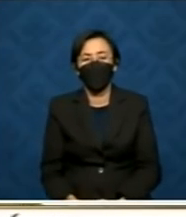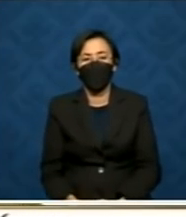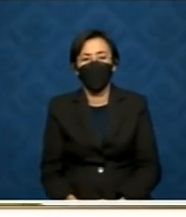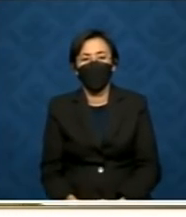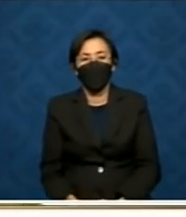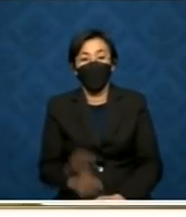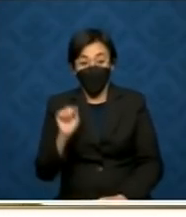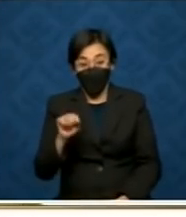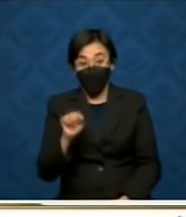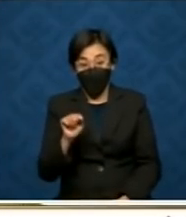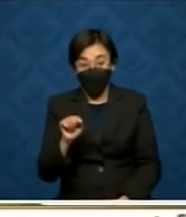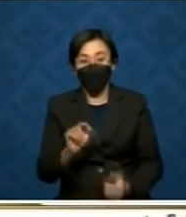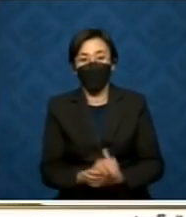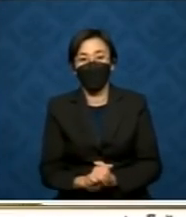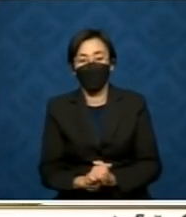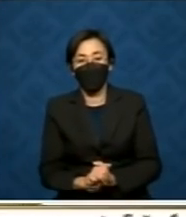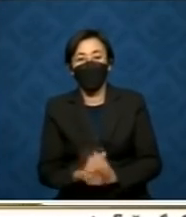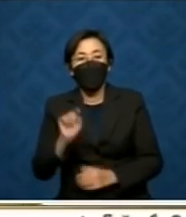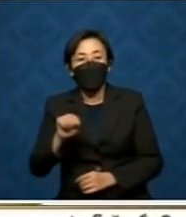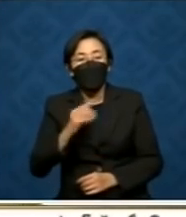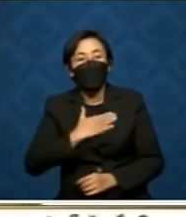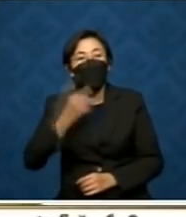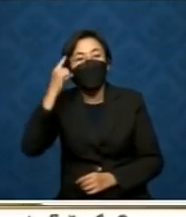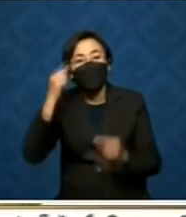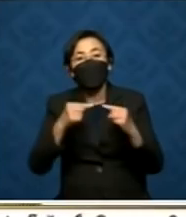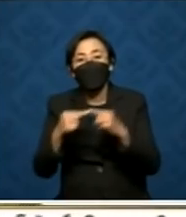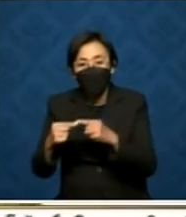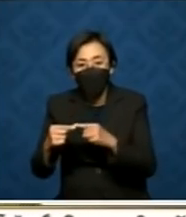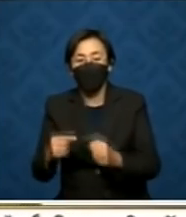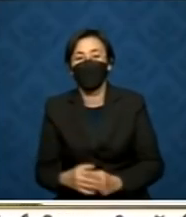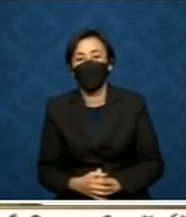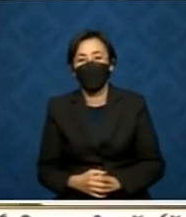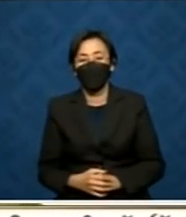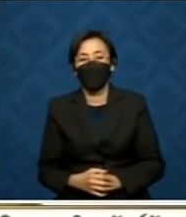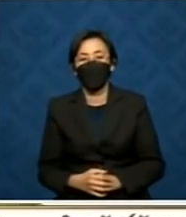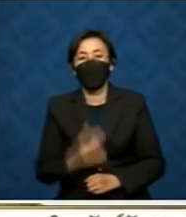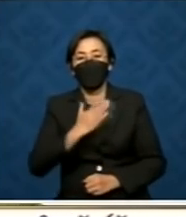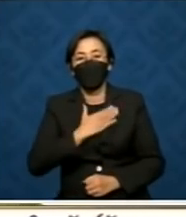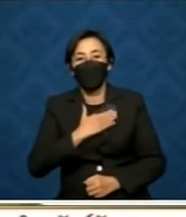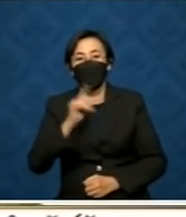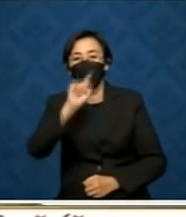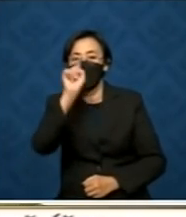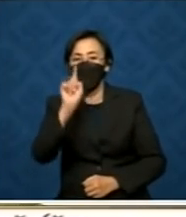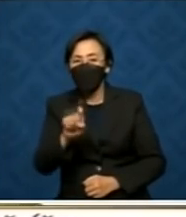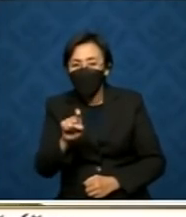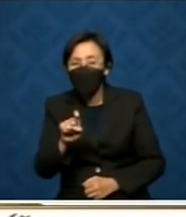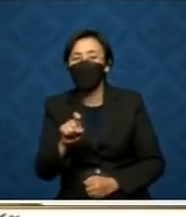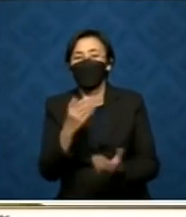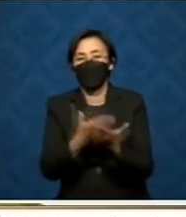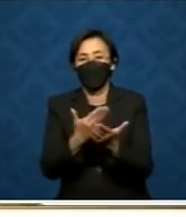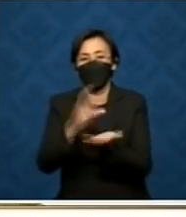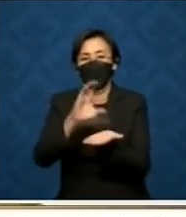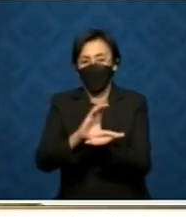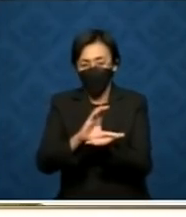โอ้นี่แต่ผมยังคิดต่อนะท่านประธานครับเต็มที่ผมไปตั้งข้อสังเกตว่าก่อพวกงบ